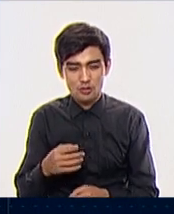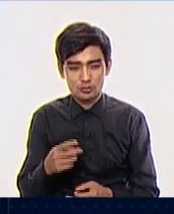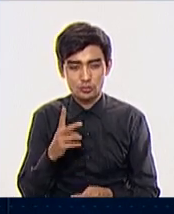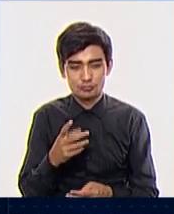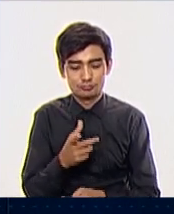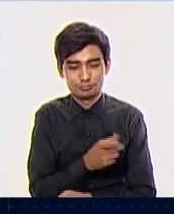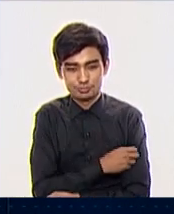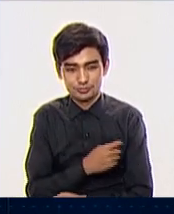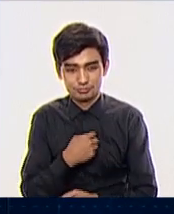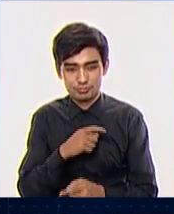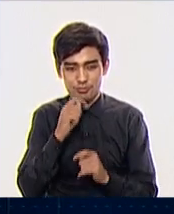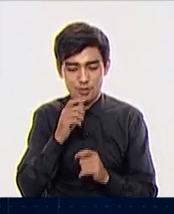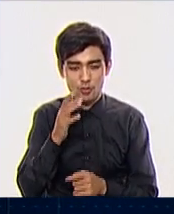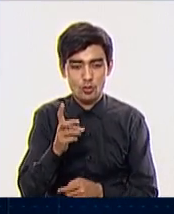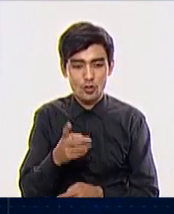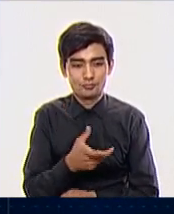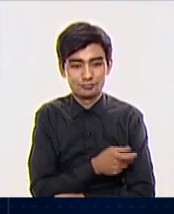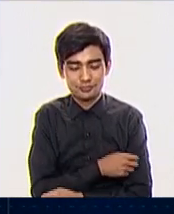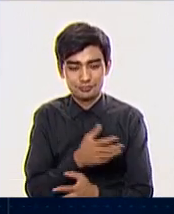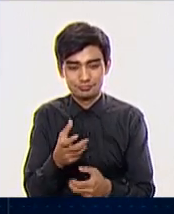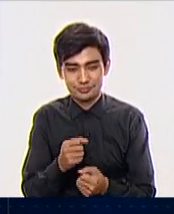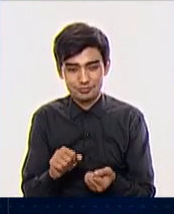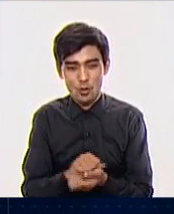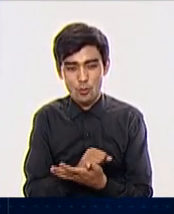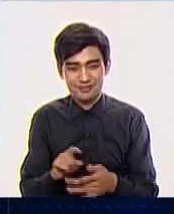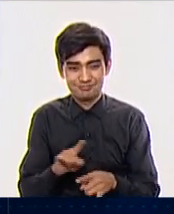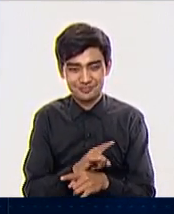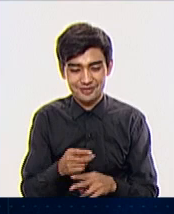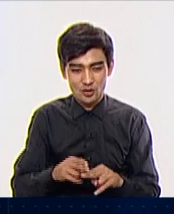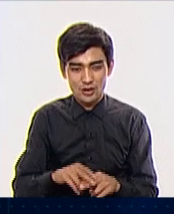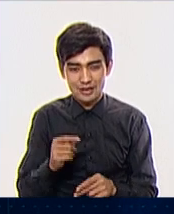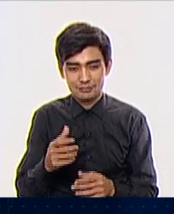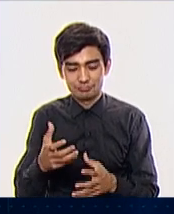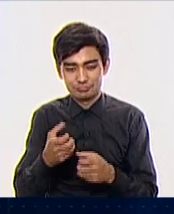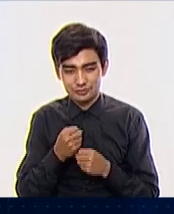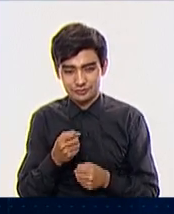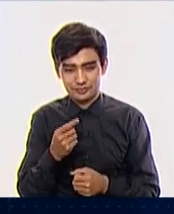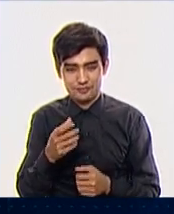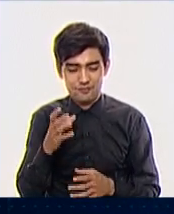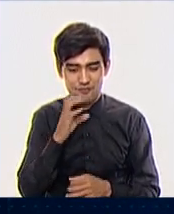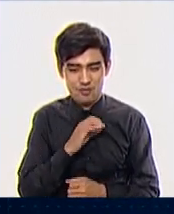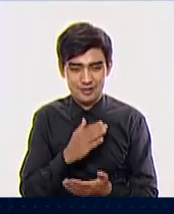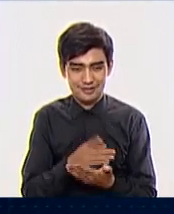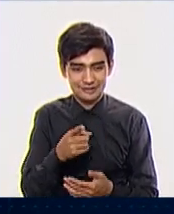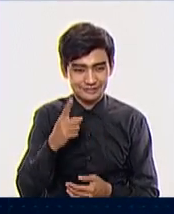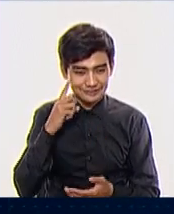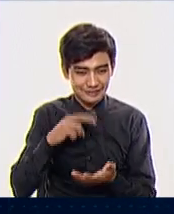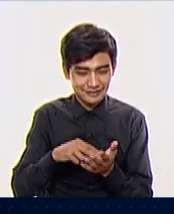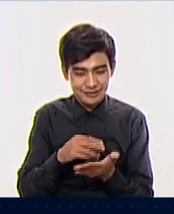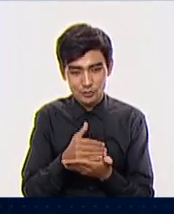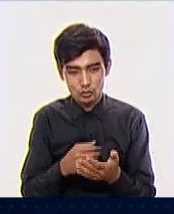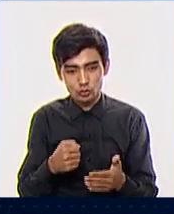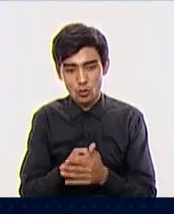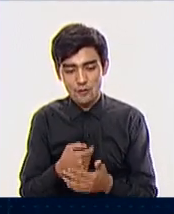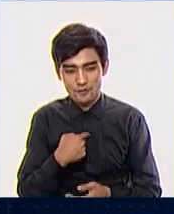вознаграждений вакцинированным. Заполучив данные банковских карт, мошенники снимают с них все сбережения. До нас эта хитроумная схема пока не